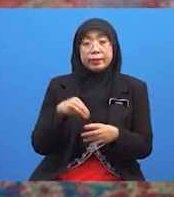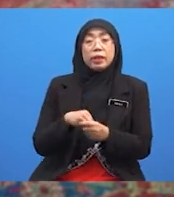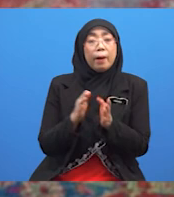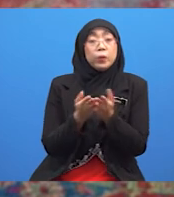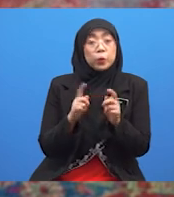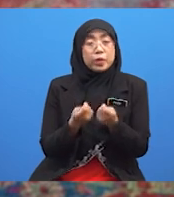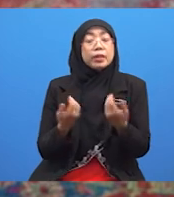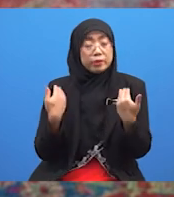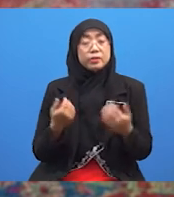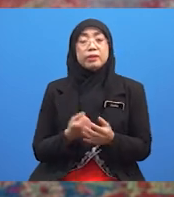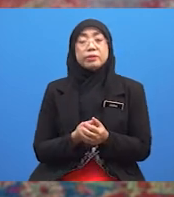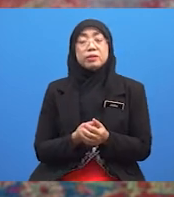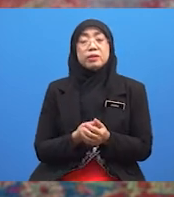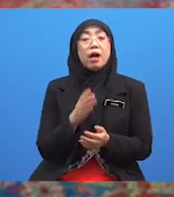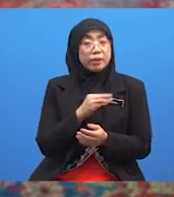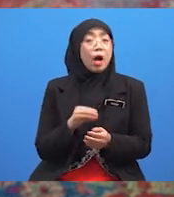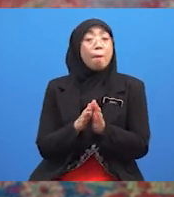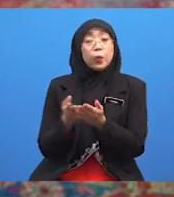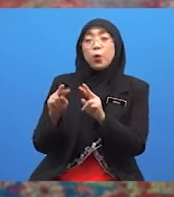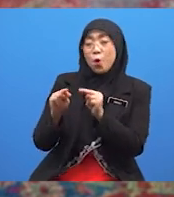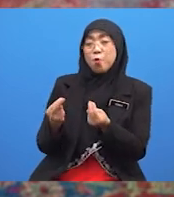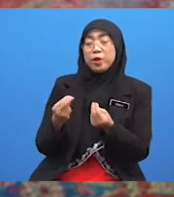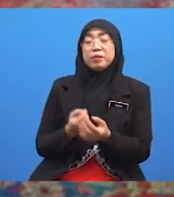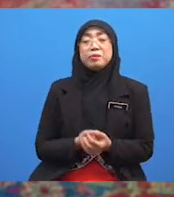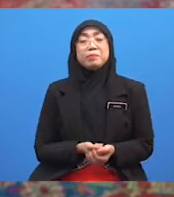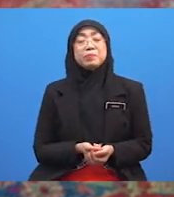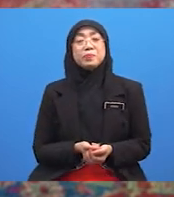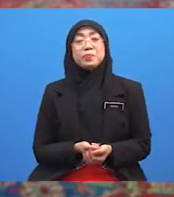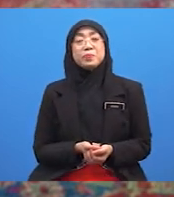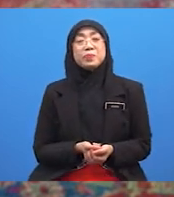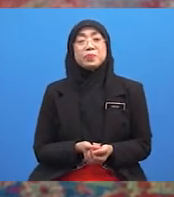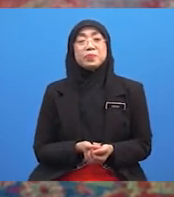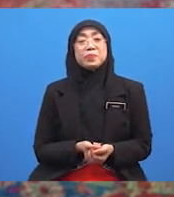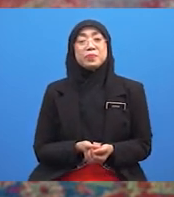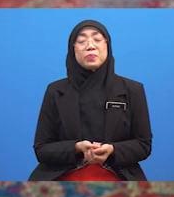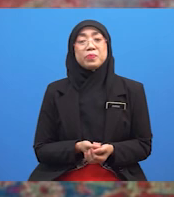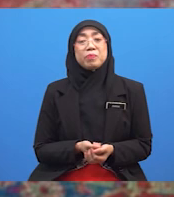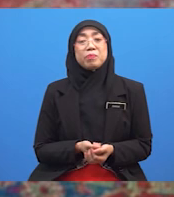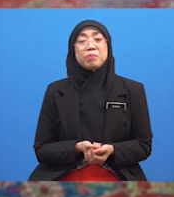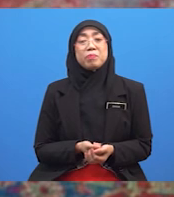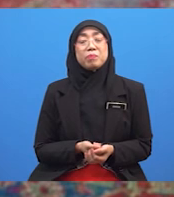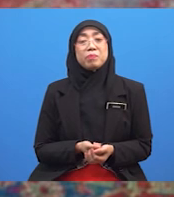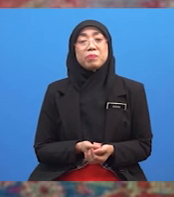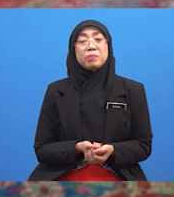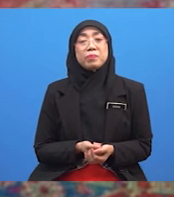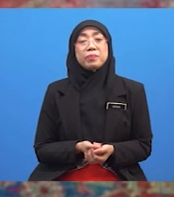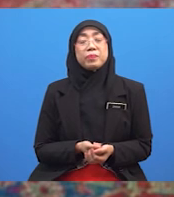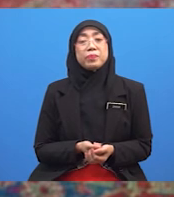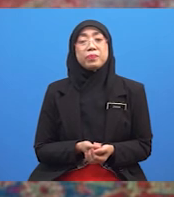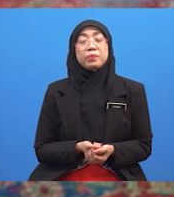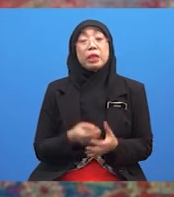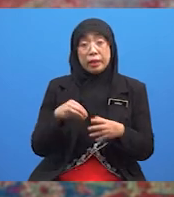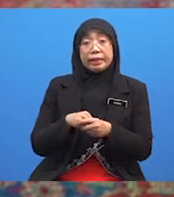Salatin, Sejarah Melayu dan Novel Sodaga Besar dari Kuala Lumpur. Aspek keagamaan